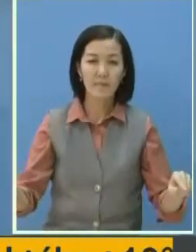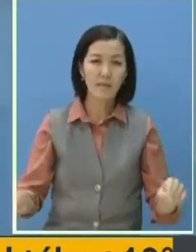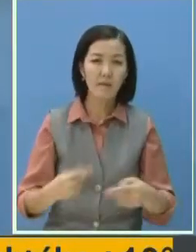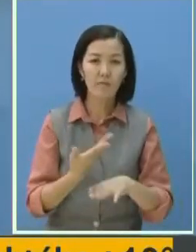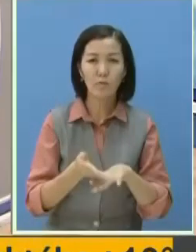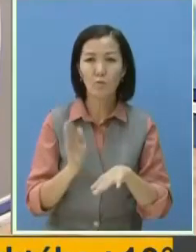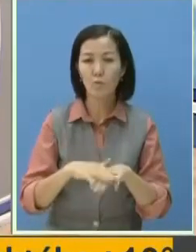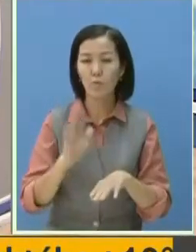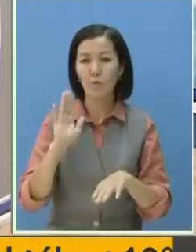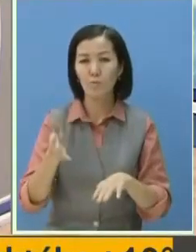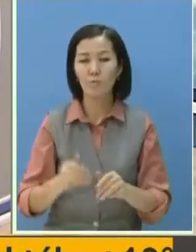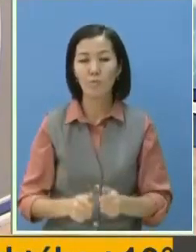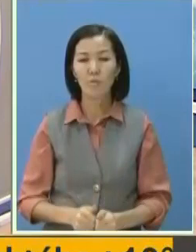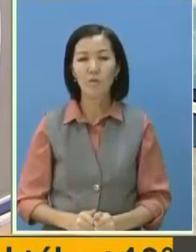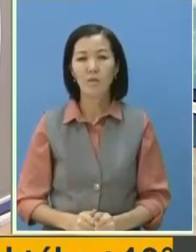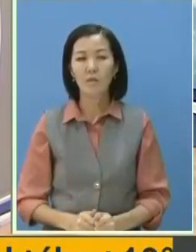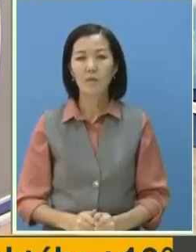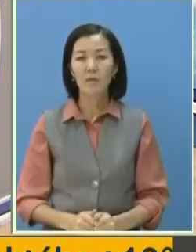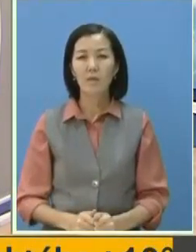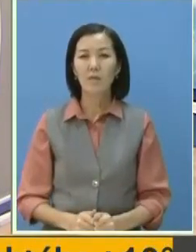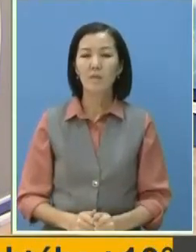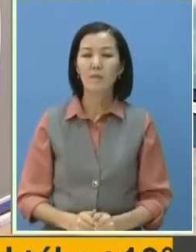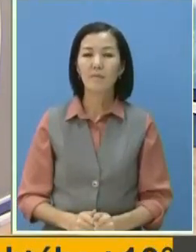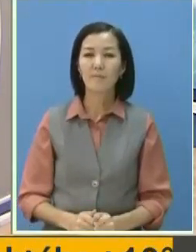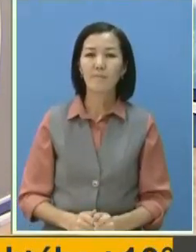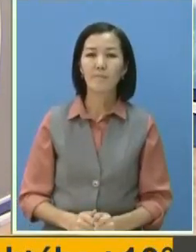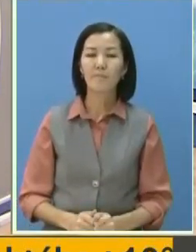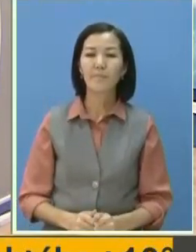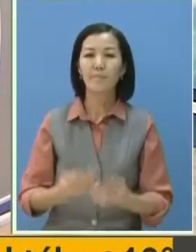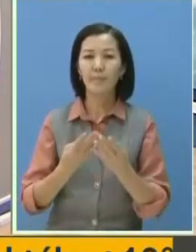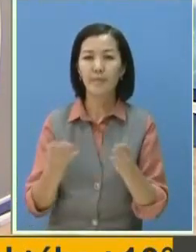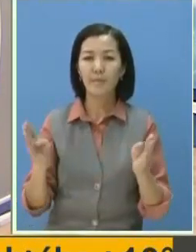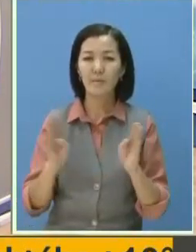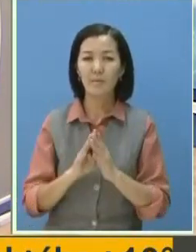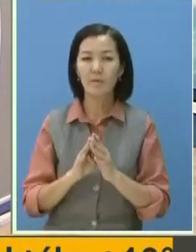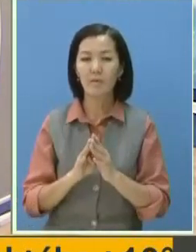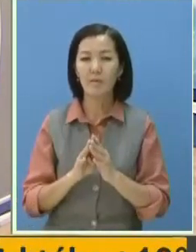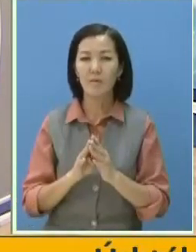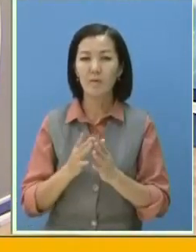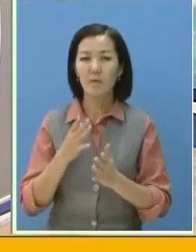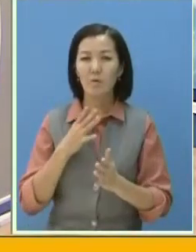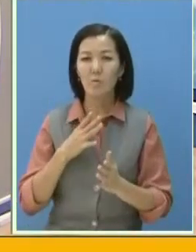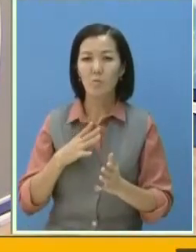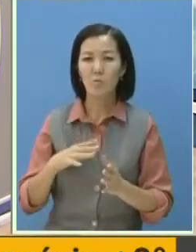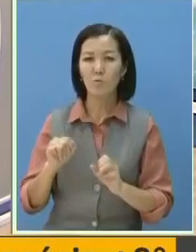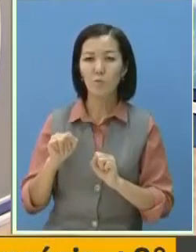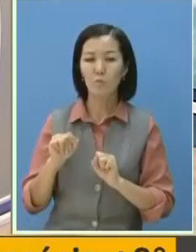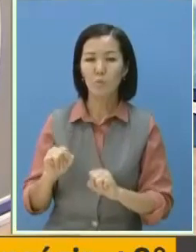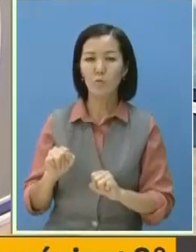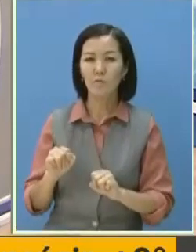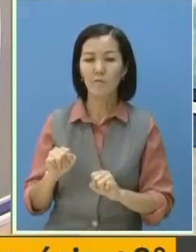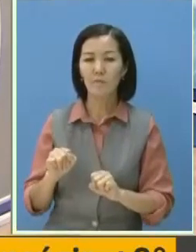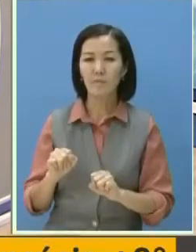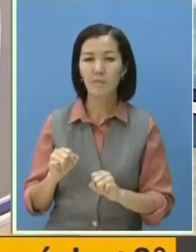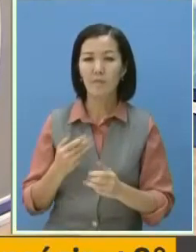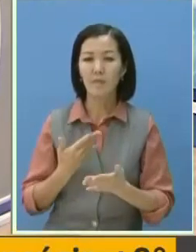что очень многие, ко многим антибиотикам за эту пандемию человек приобрел устойчивость. То есть та флора, которая у нас